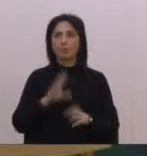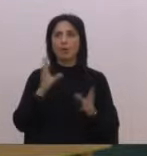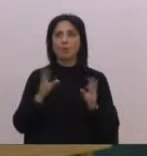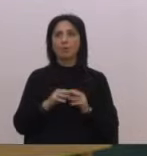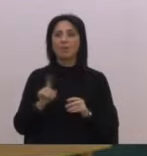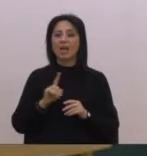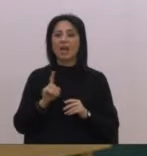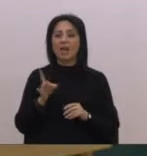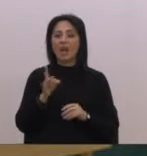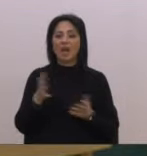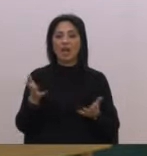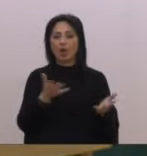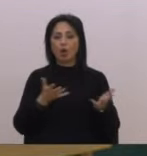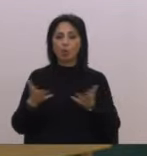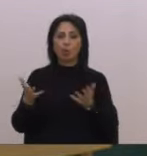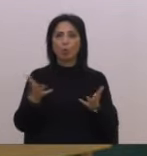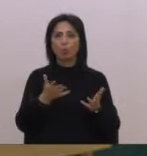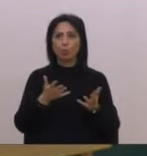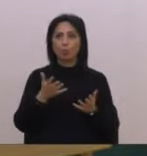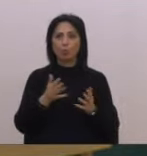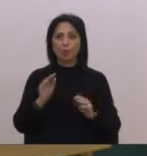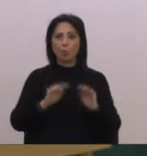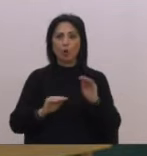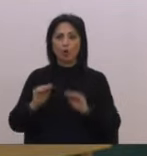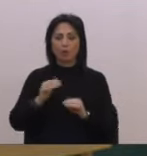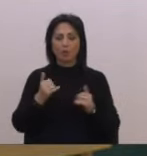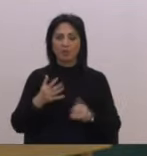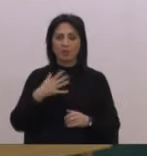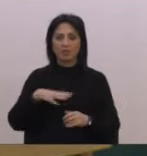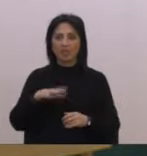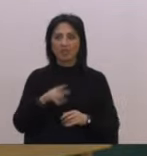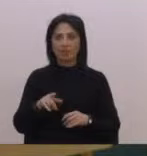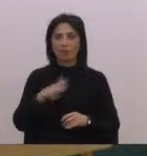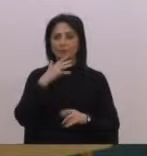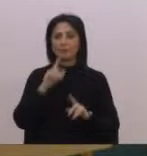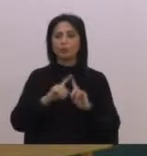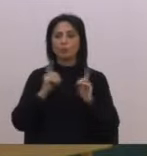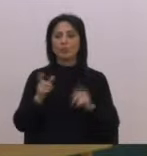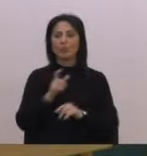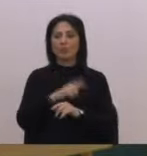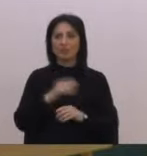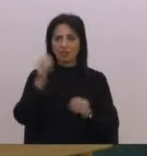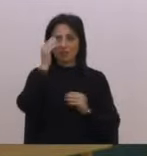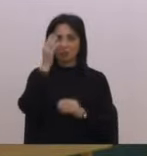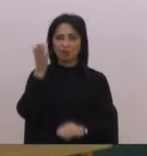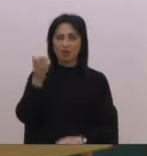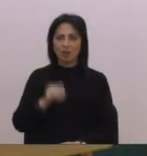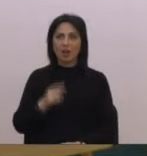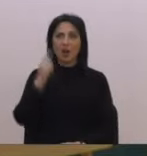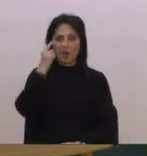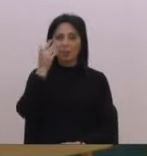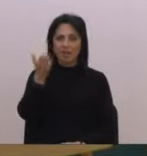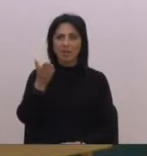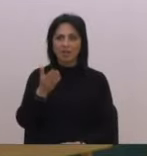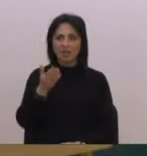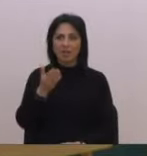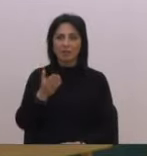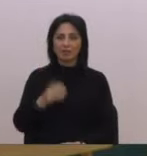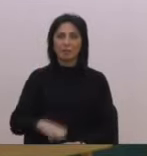რა რეგიონული მოწყობა გვაქვს დღეს ქვეყანაში? ამაზე უმრავლესობის წევრებს გიმსჯელიათ, გიფიქრიათ